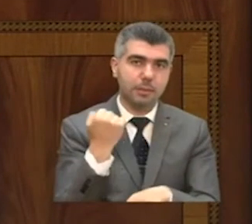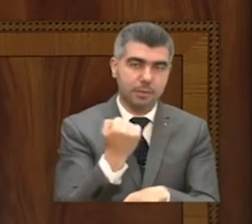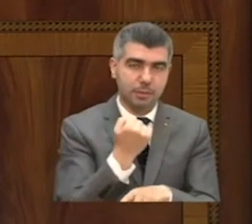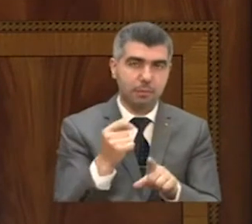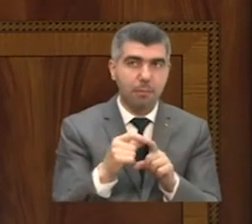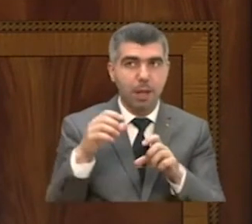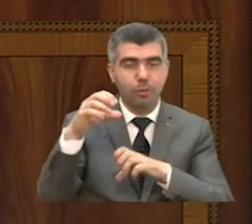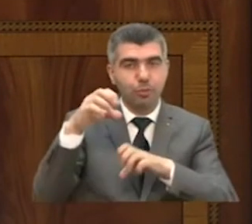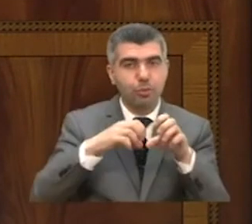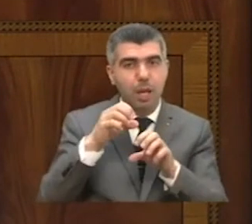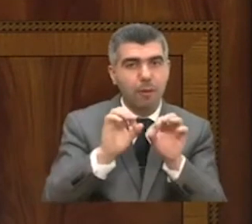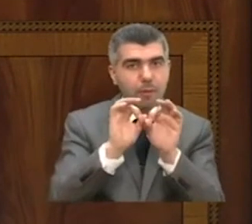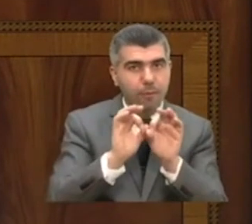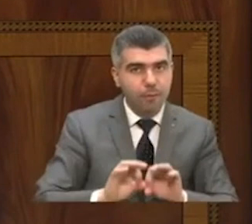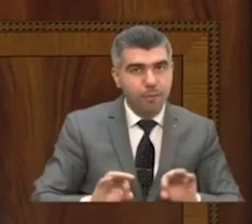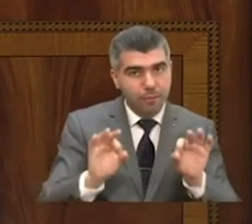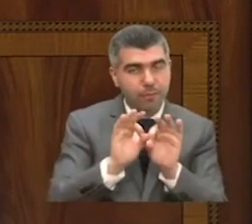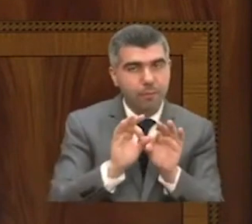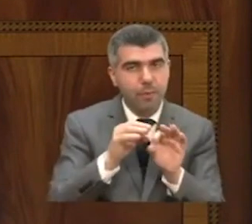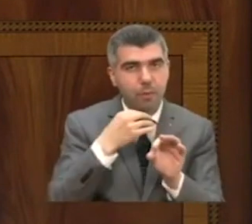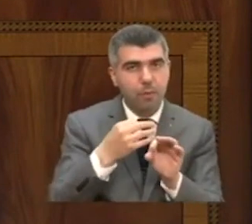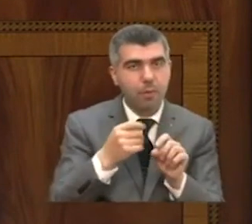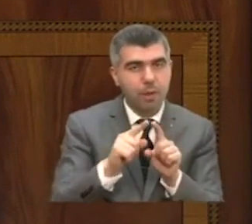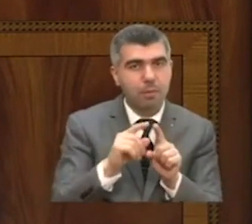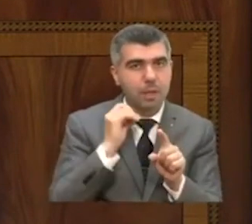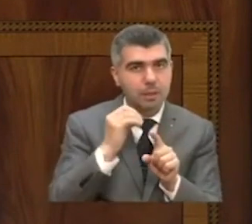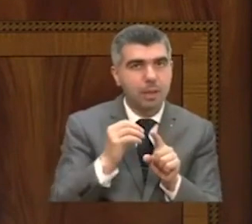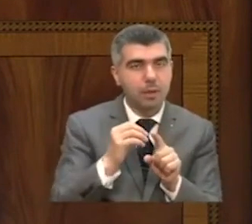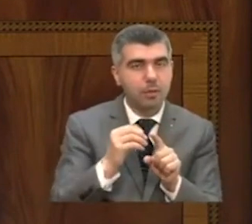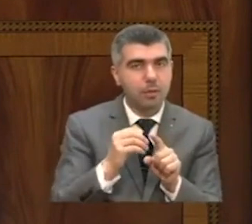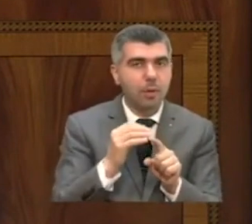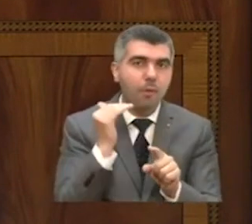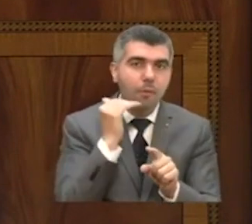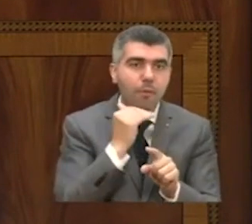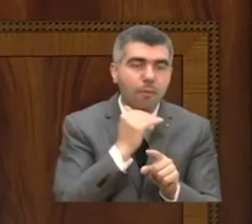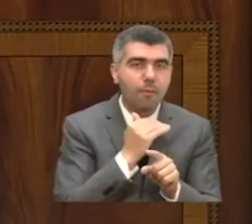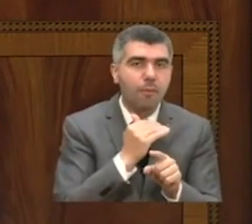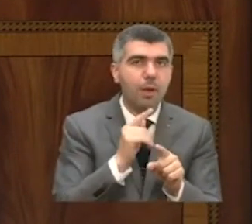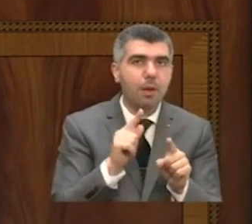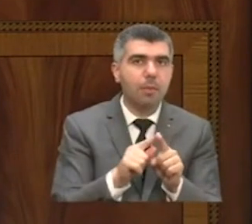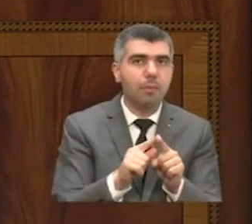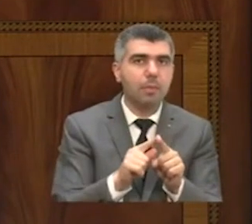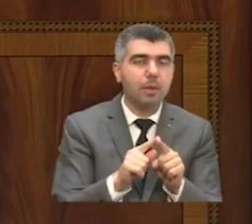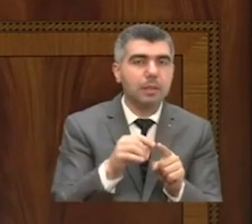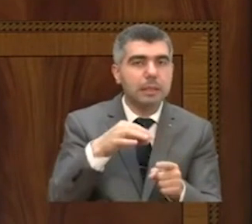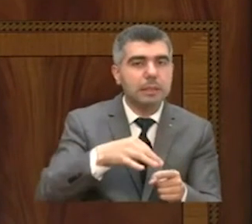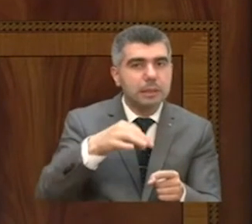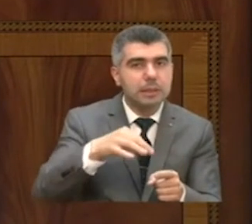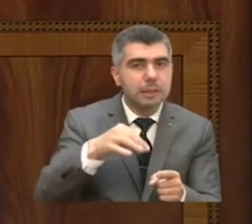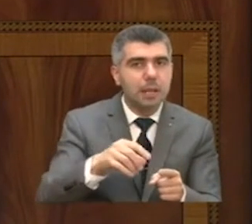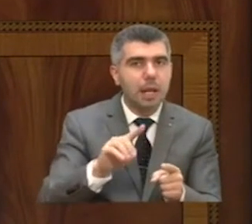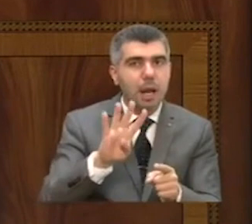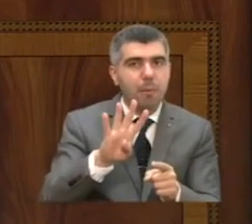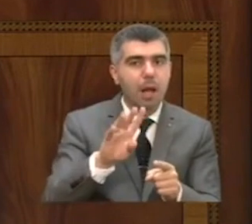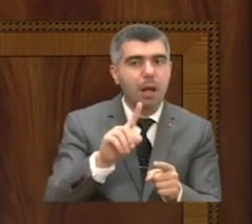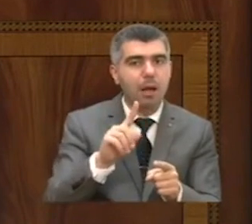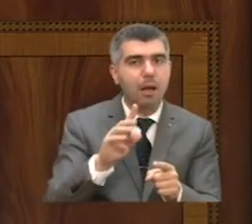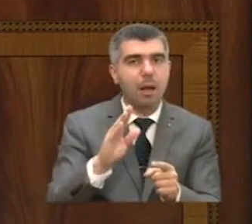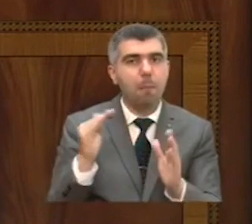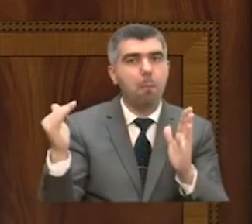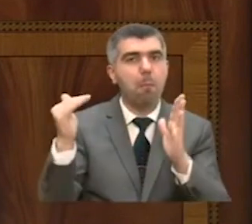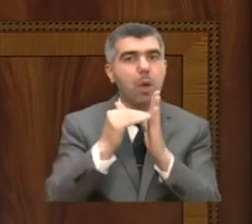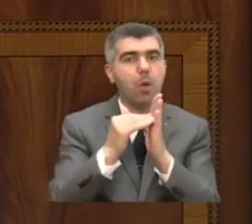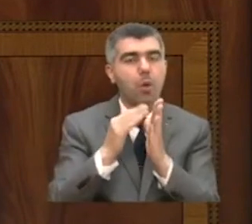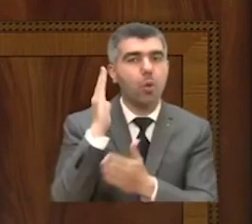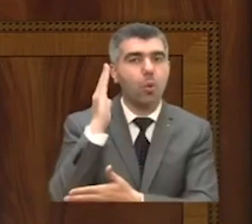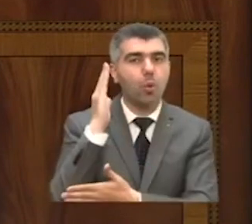ظرفية وجيزة يعني باش نزرعوا تقريبا هذا 4 مليون ديال